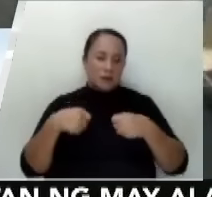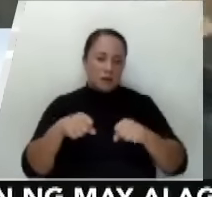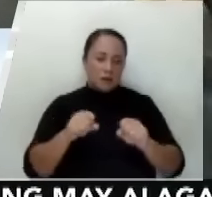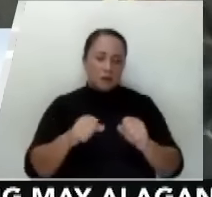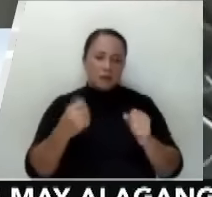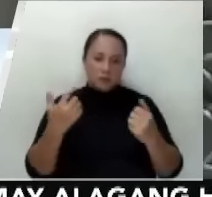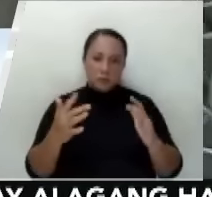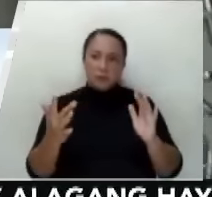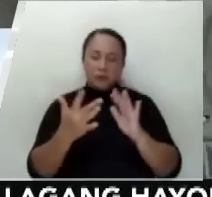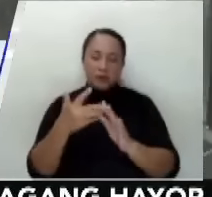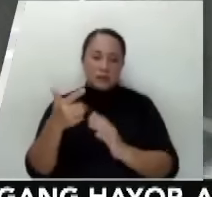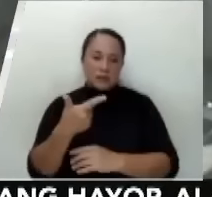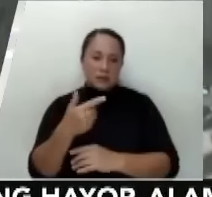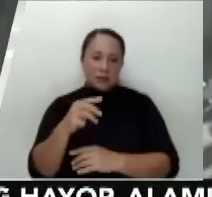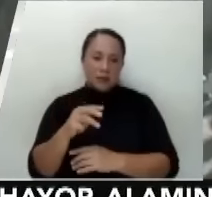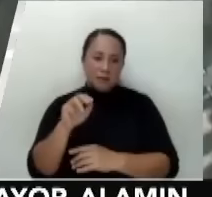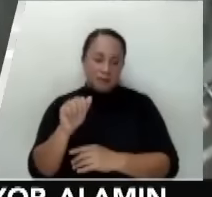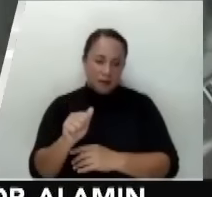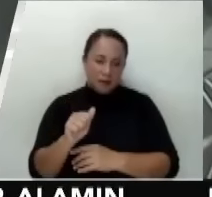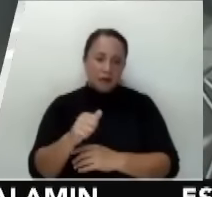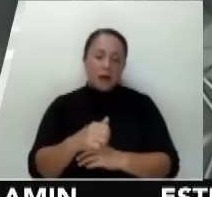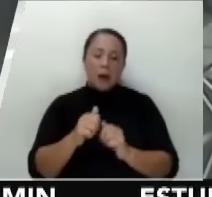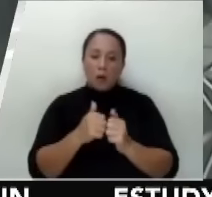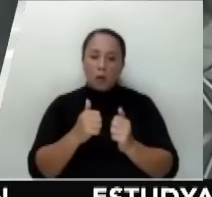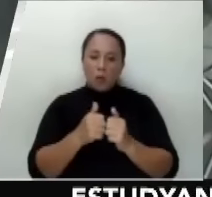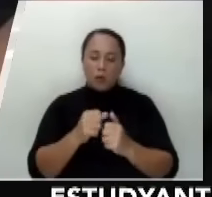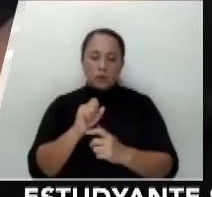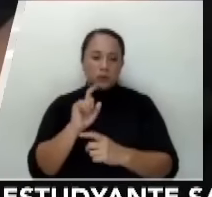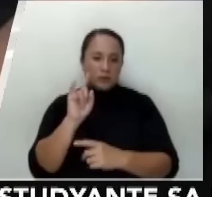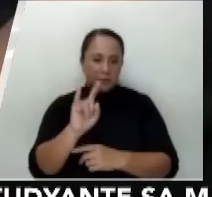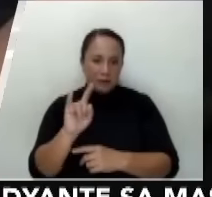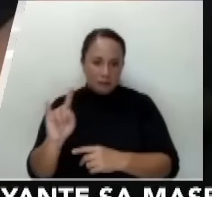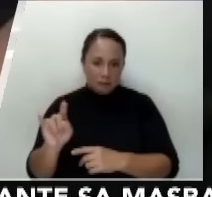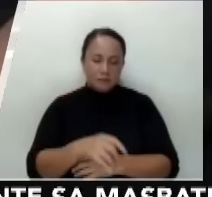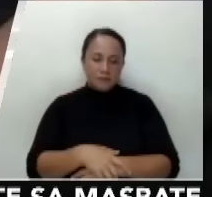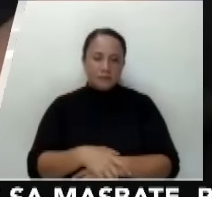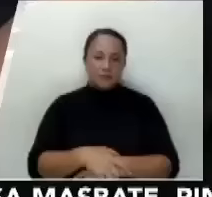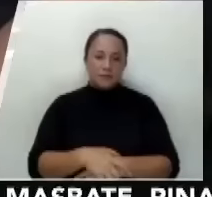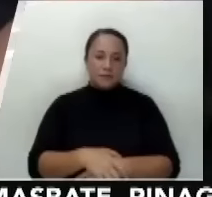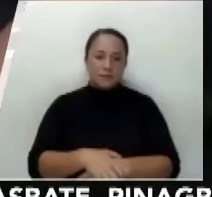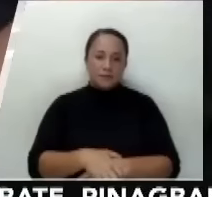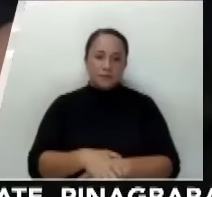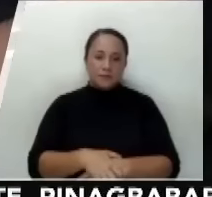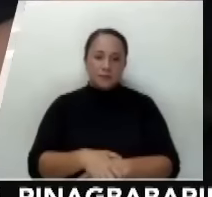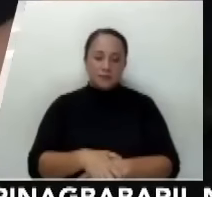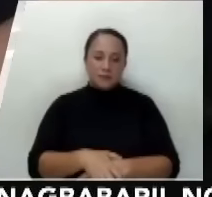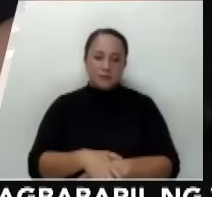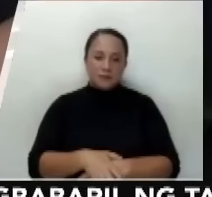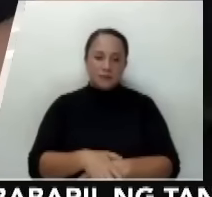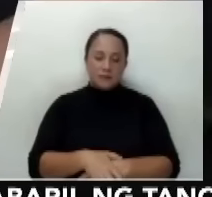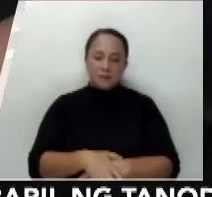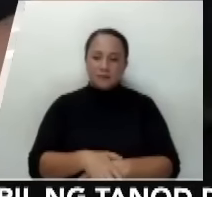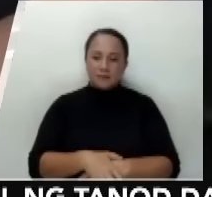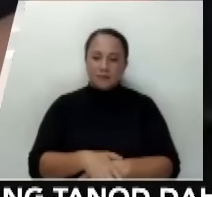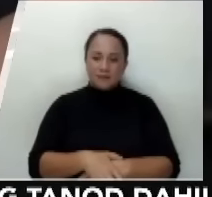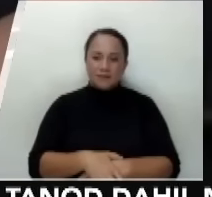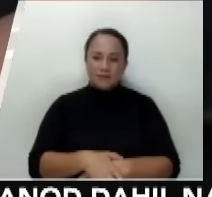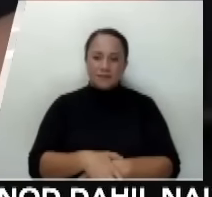GMA Integrated News sa pamamagitan ng social media. Para sa GMA Integrated News, Ian Cruz, nakatutok, 24